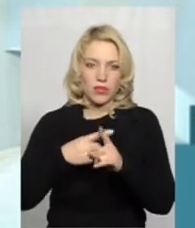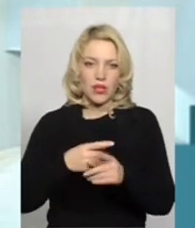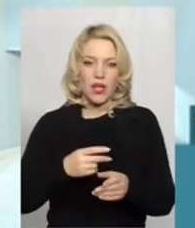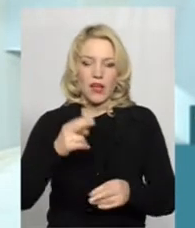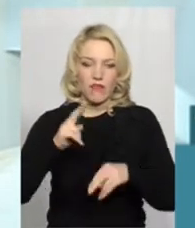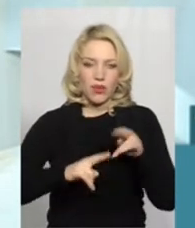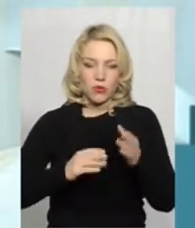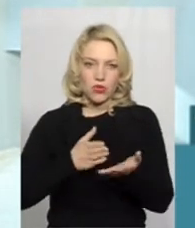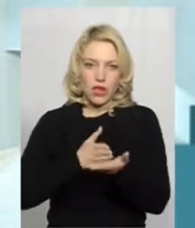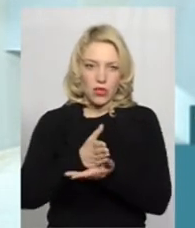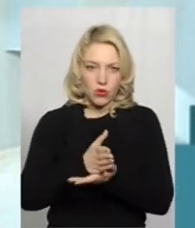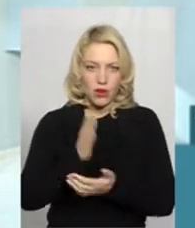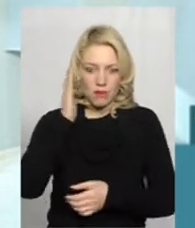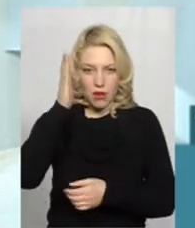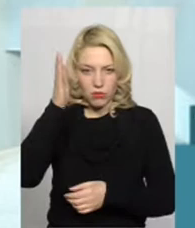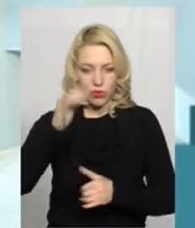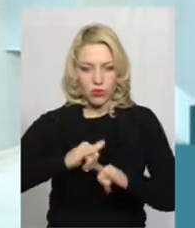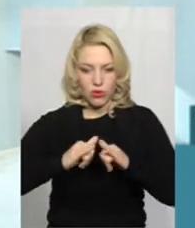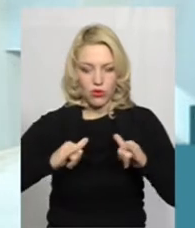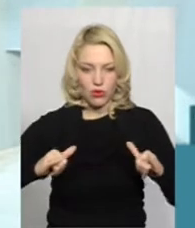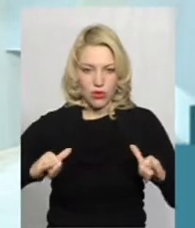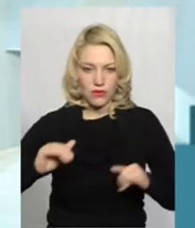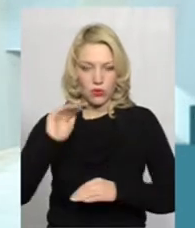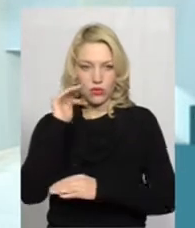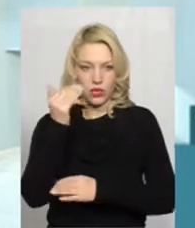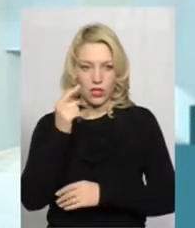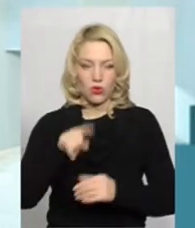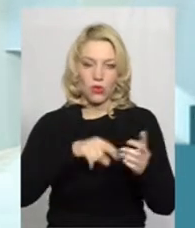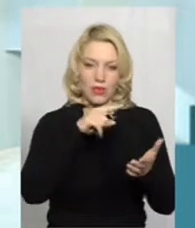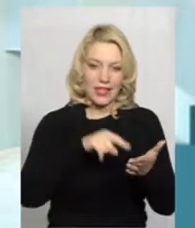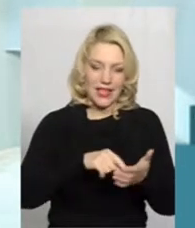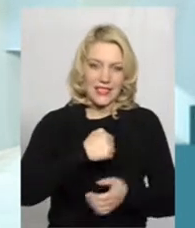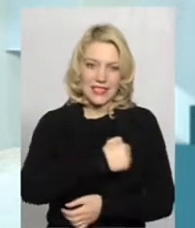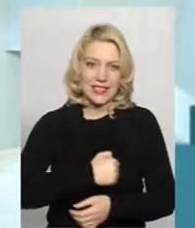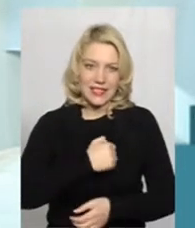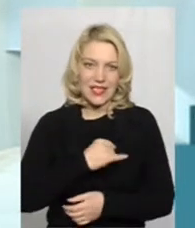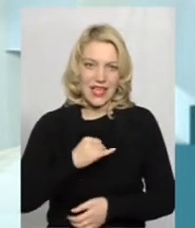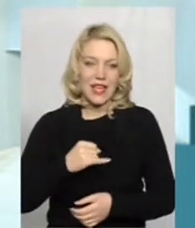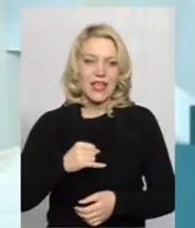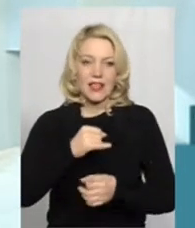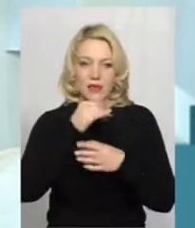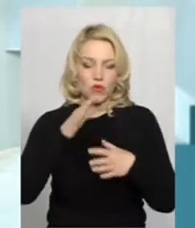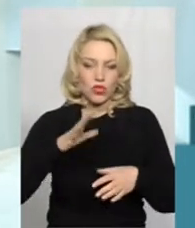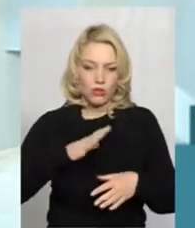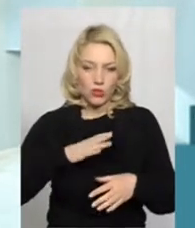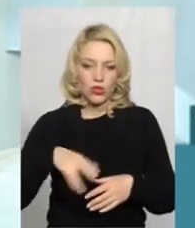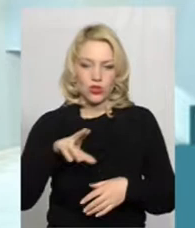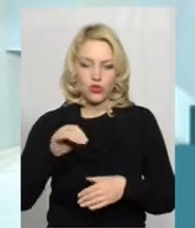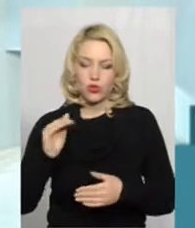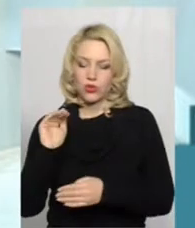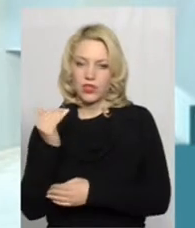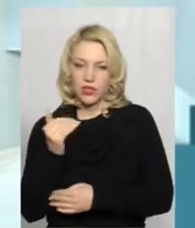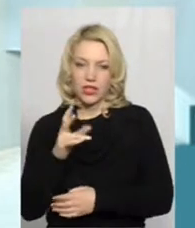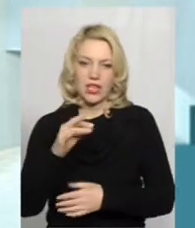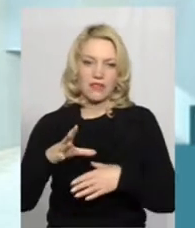траєкторію майбутнього розвитку дитини, то питання зла і агресії не може стояти не відносно дитини, не